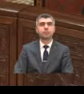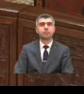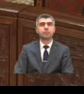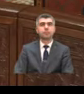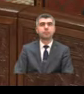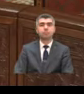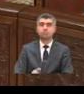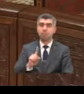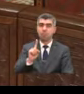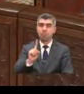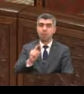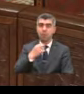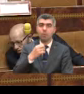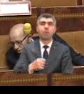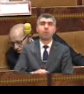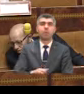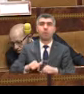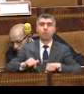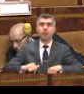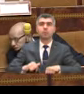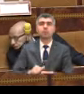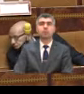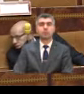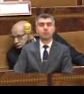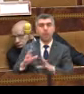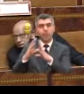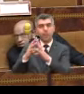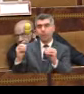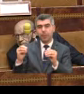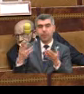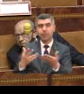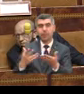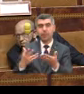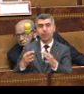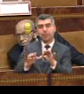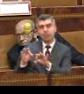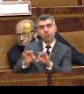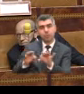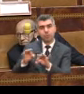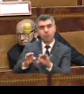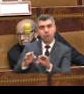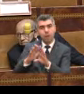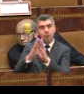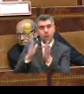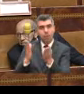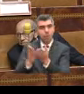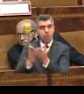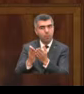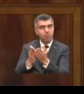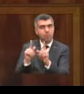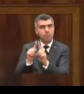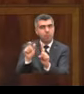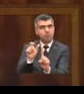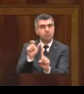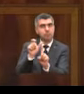إلا أننا السيدة الوزيرة نسجل غياب استراتيجية عامة للعناية